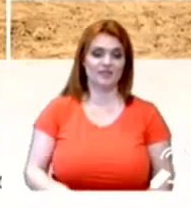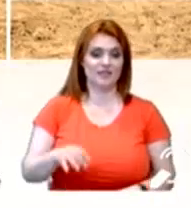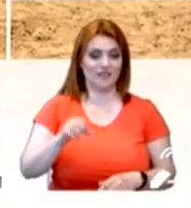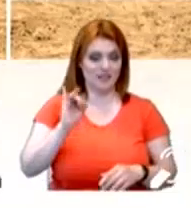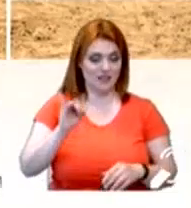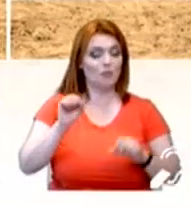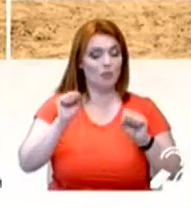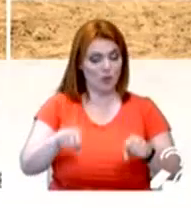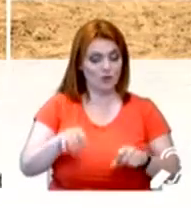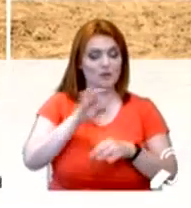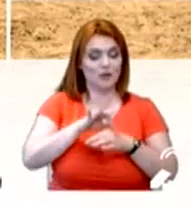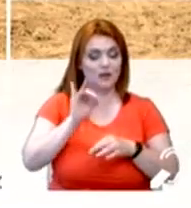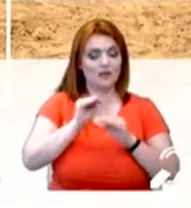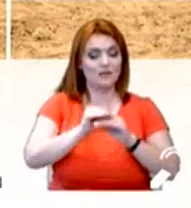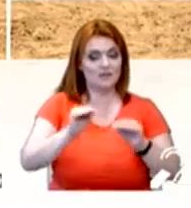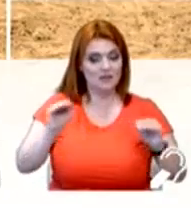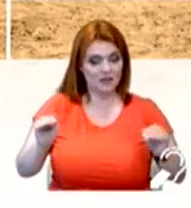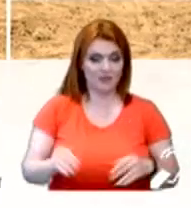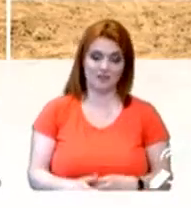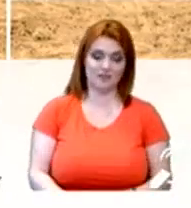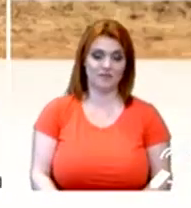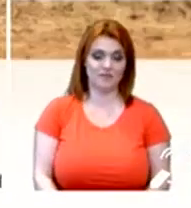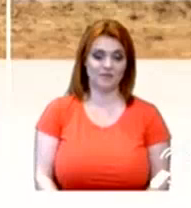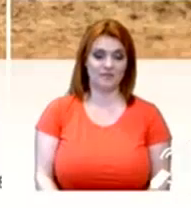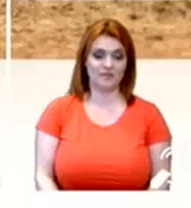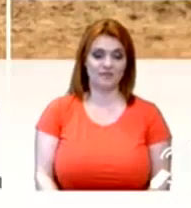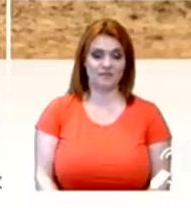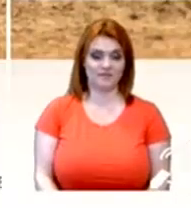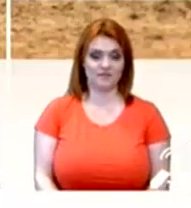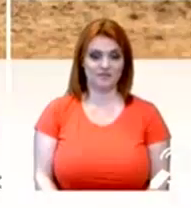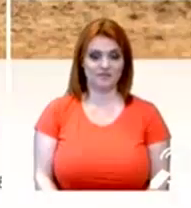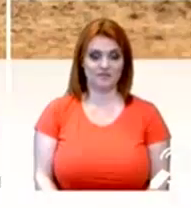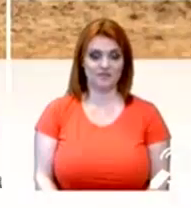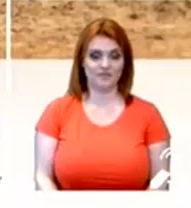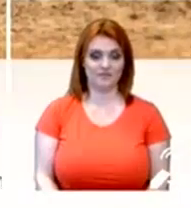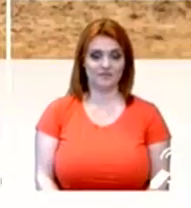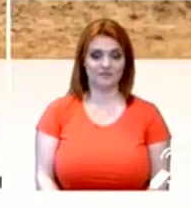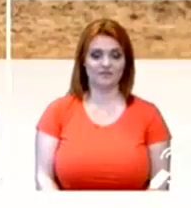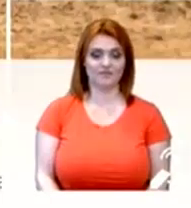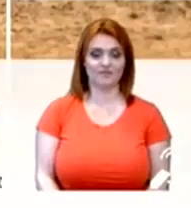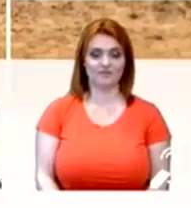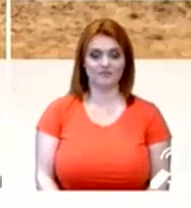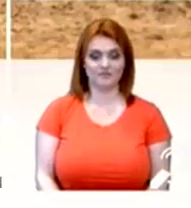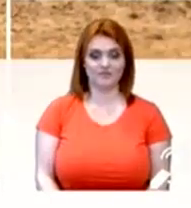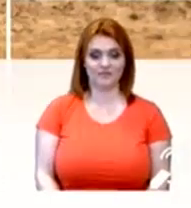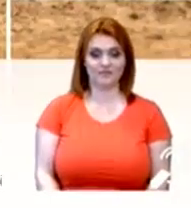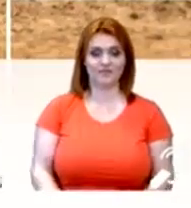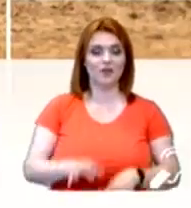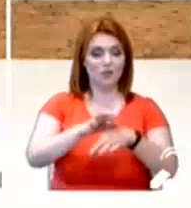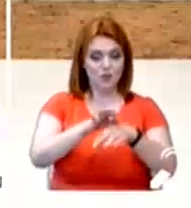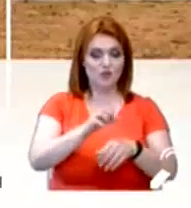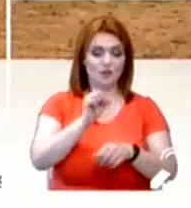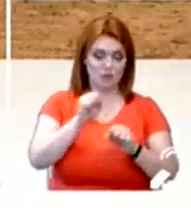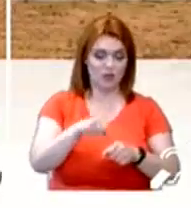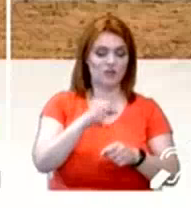mici, da, foarte grave, au apărut și micoze pe partea piloasă a capului,